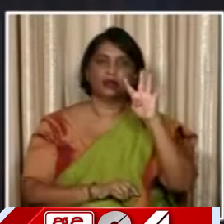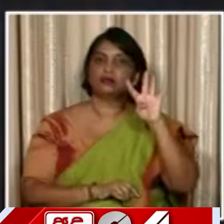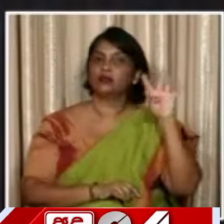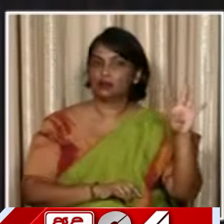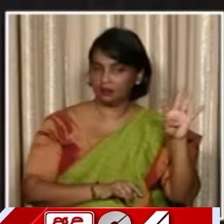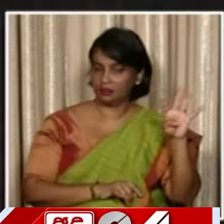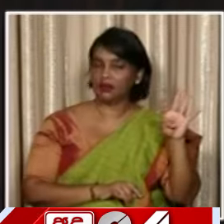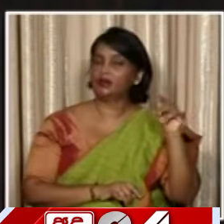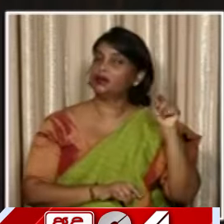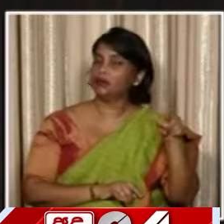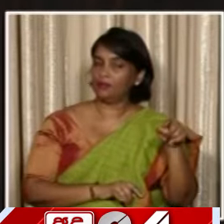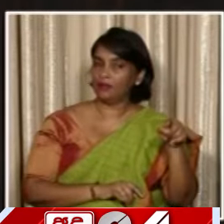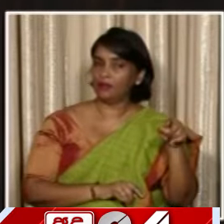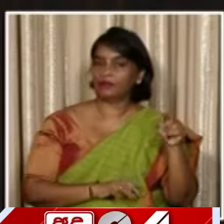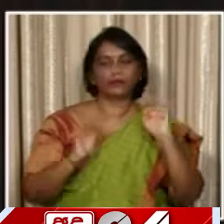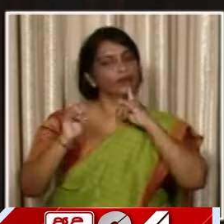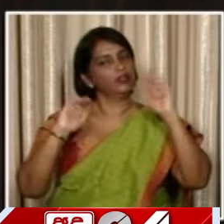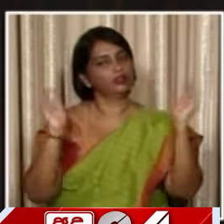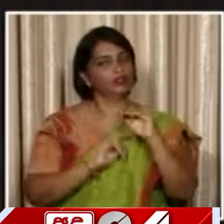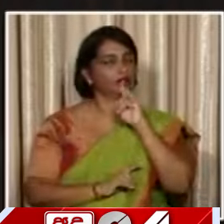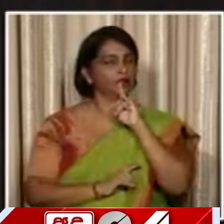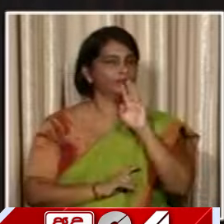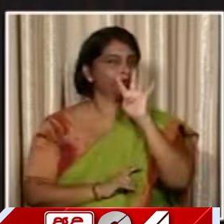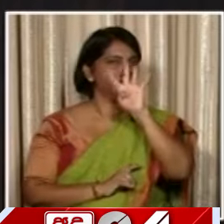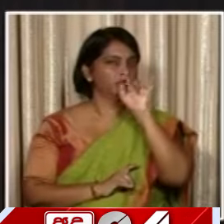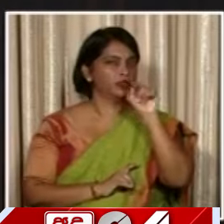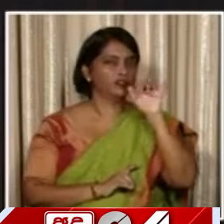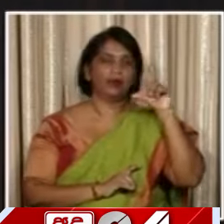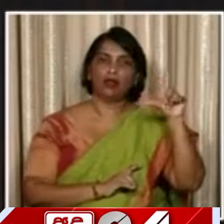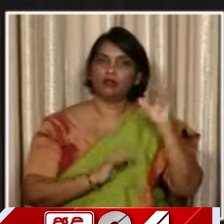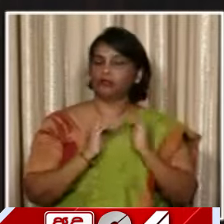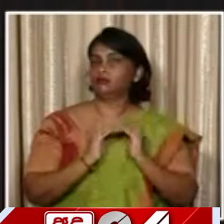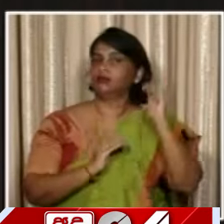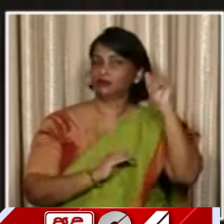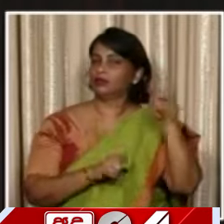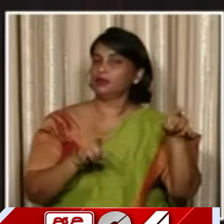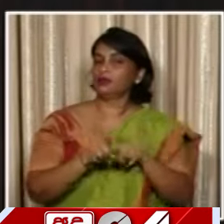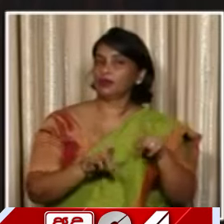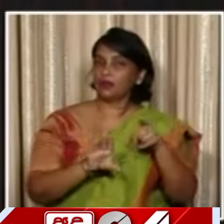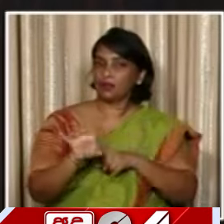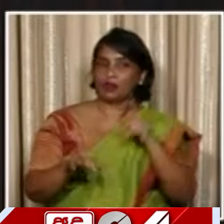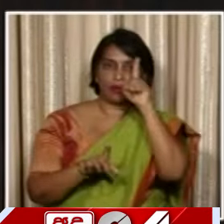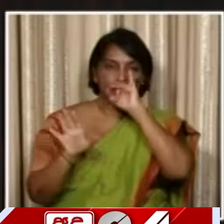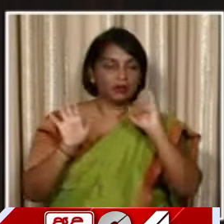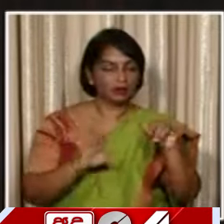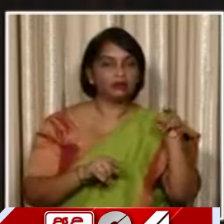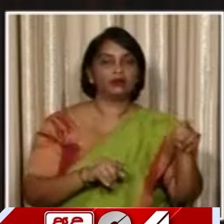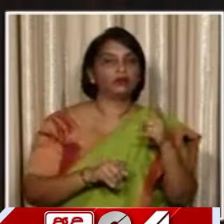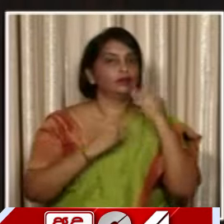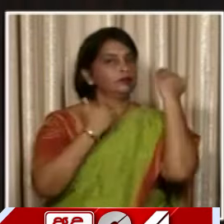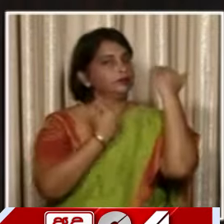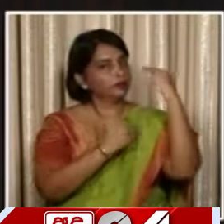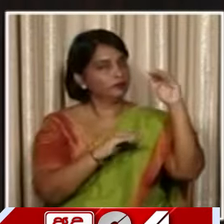6144ක් වෙලා තියෙනවා. දළ වශයෙන් 104.7ක වර්ධනයක්. ඒ වගේම මේ අවුරුද්දේ පළමු මාසයේ